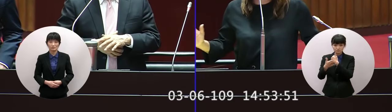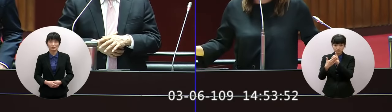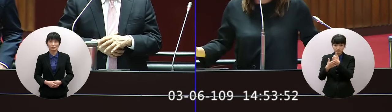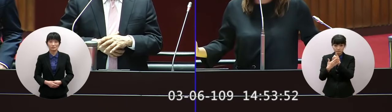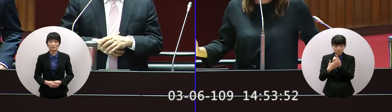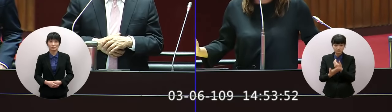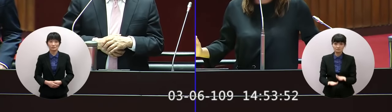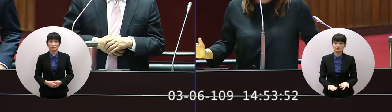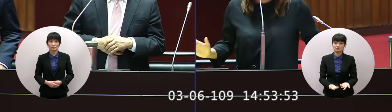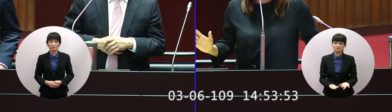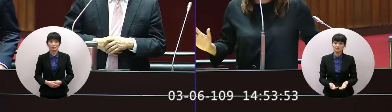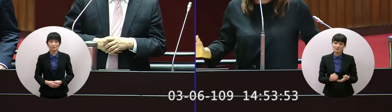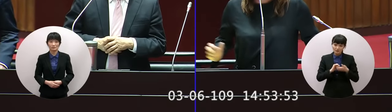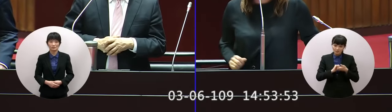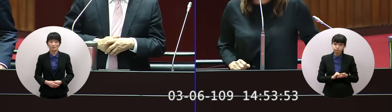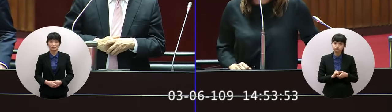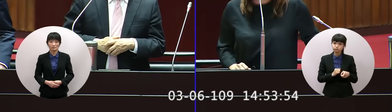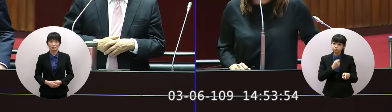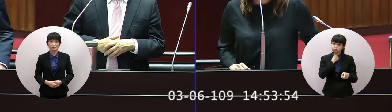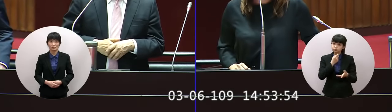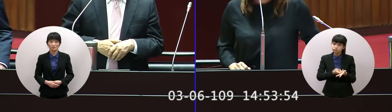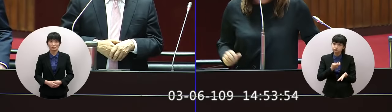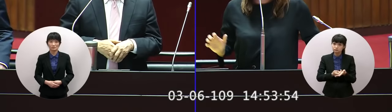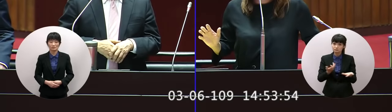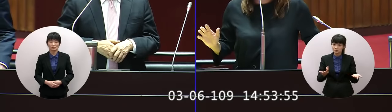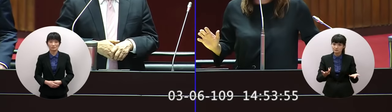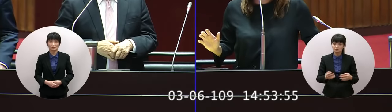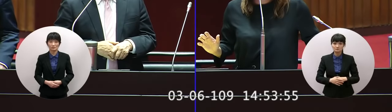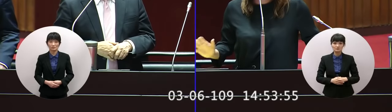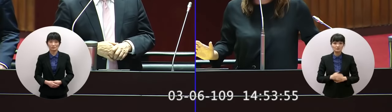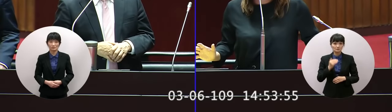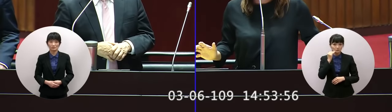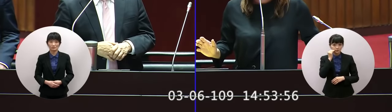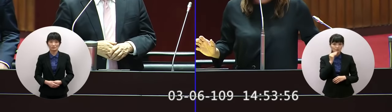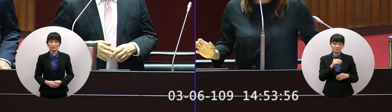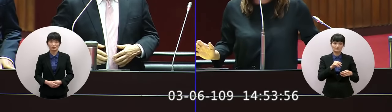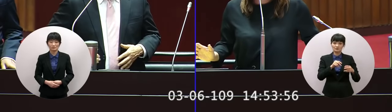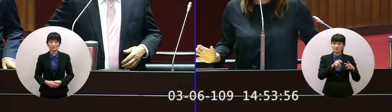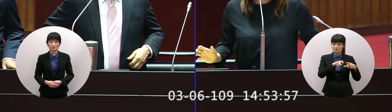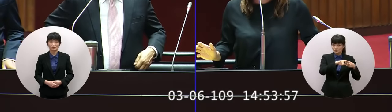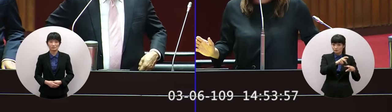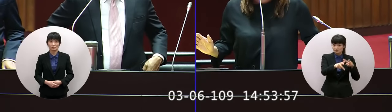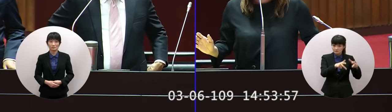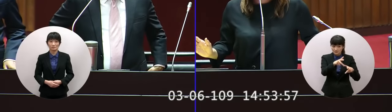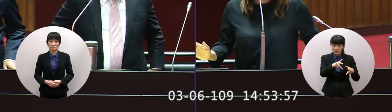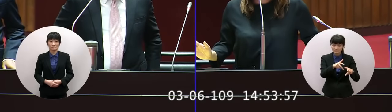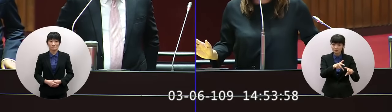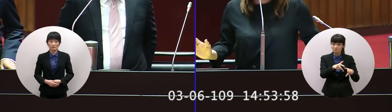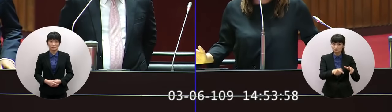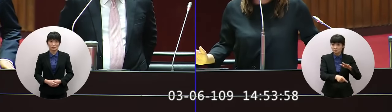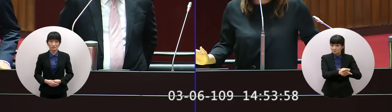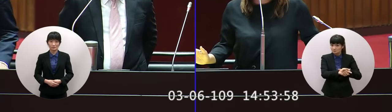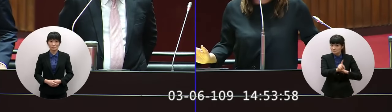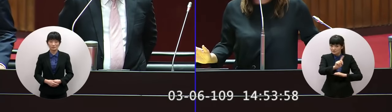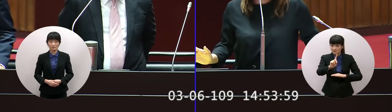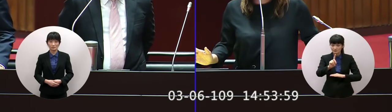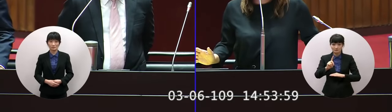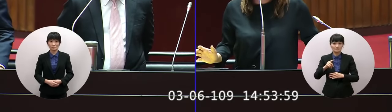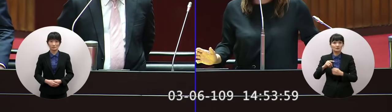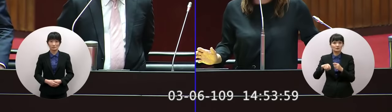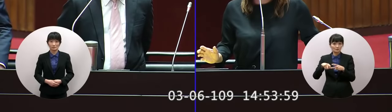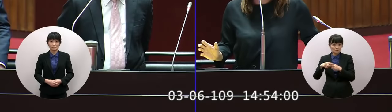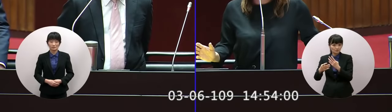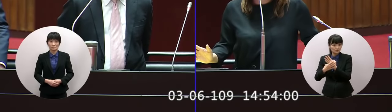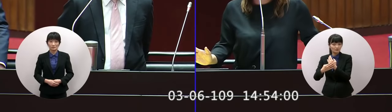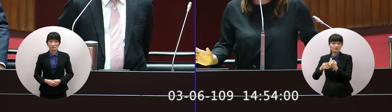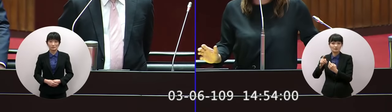们可以为很多的工厂，我们通过工服法，今天我们可以为了有一些规划开发，甚